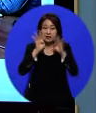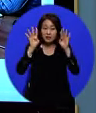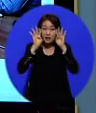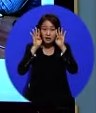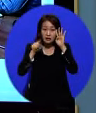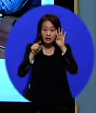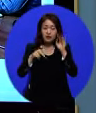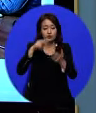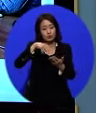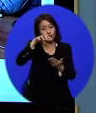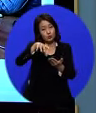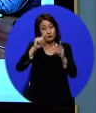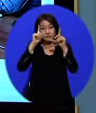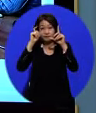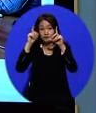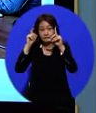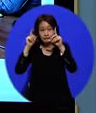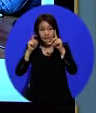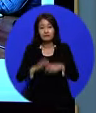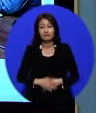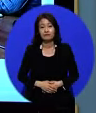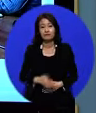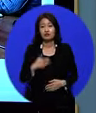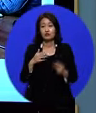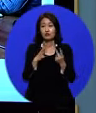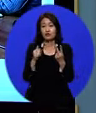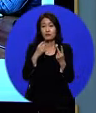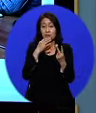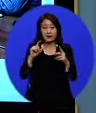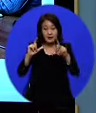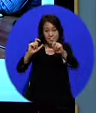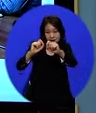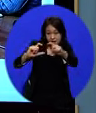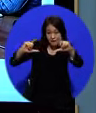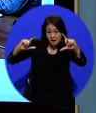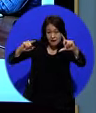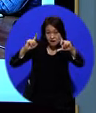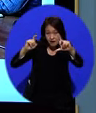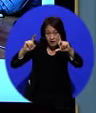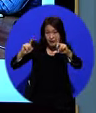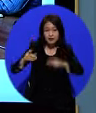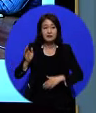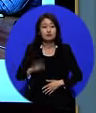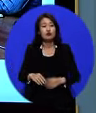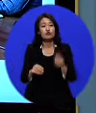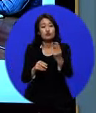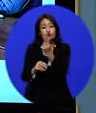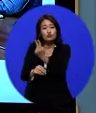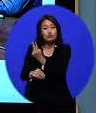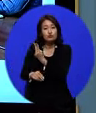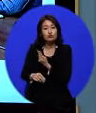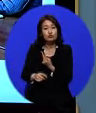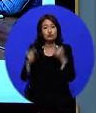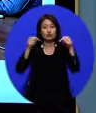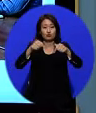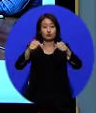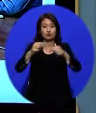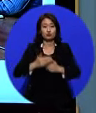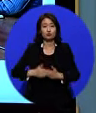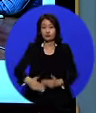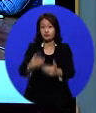도서관에서 찍은 사진이에요. 제가 두 사람만 이렇게 클로즈업에서 찍었는데 다 이렇게 짝이 돼서 토론하는